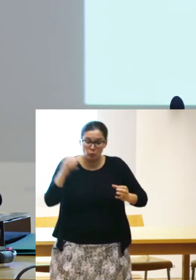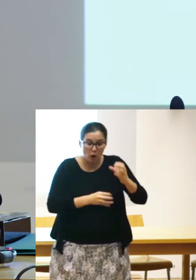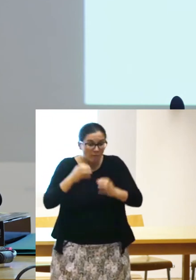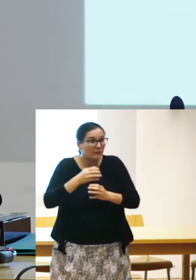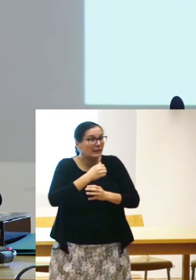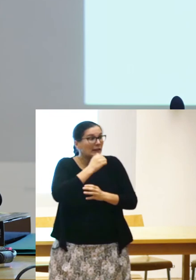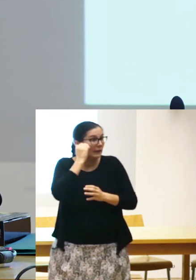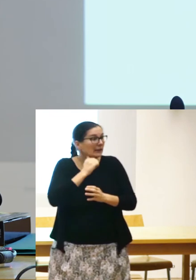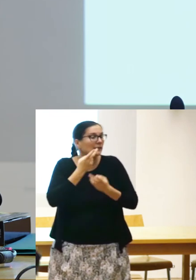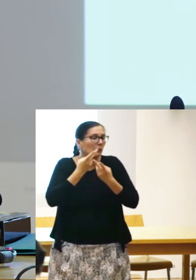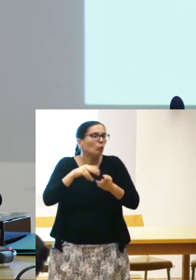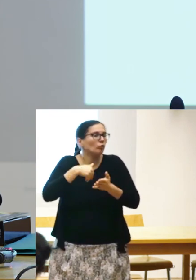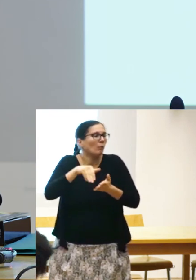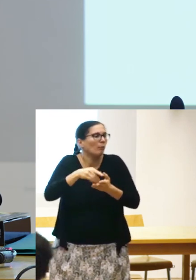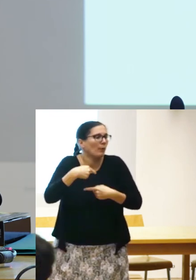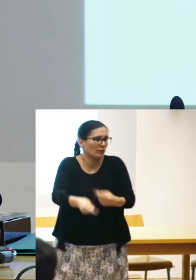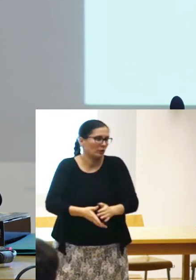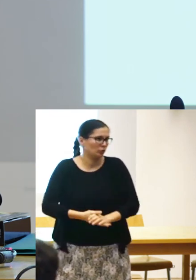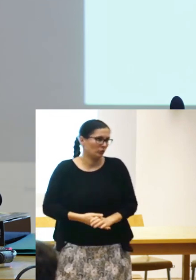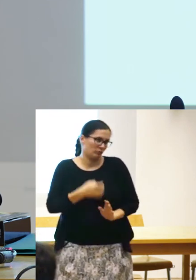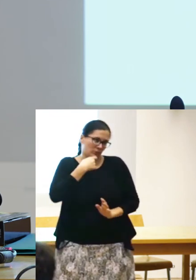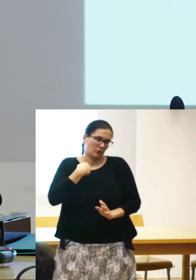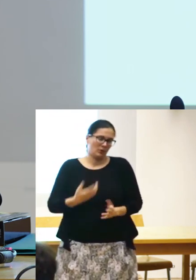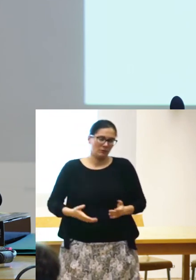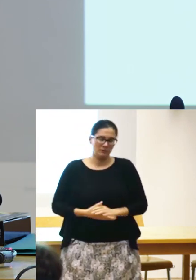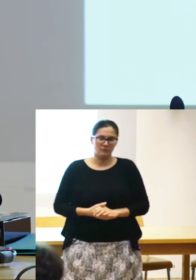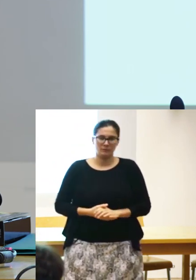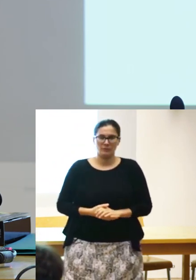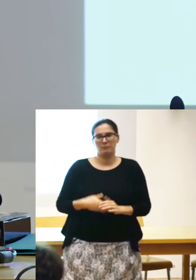politický spor. Takže to bylo první rozhodnutí zase jakoby trochu silový,